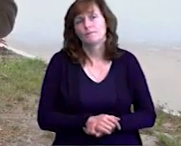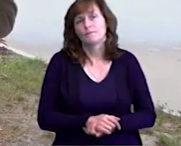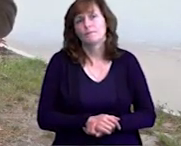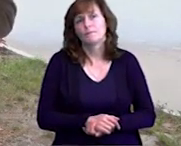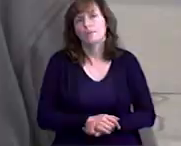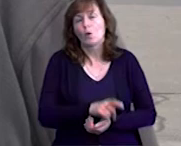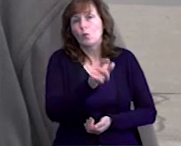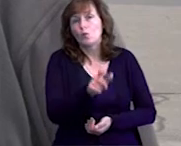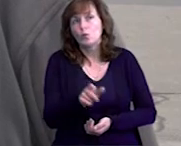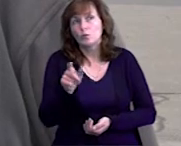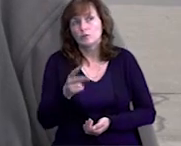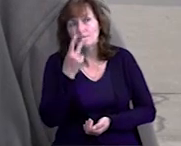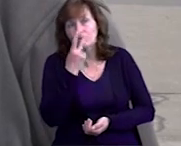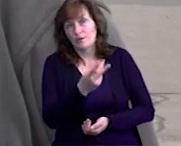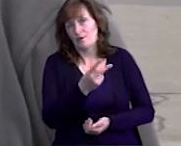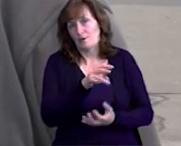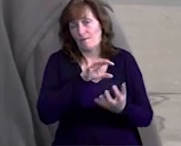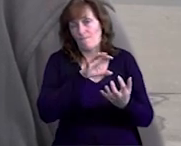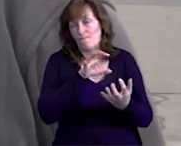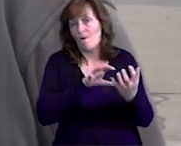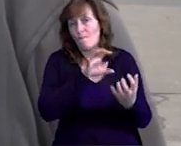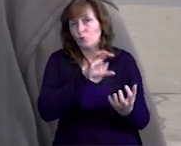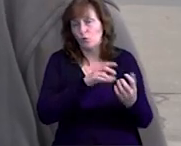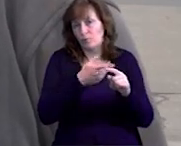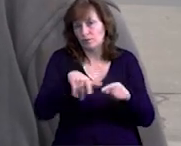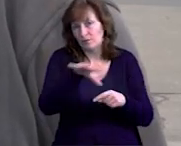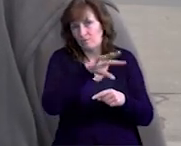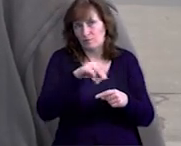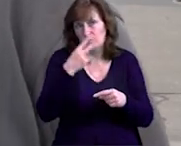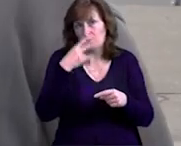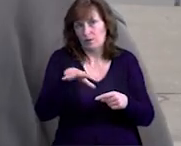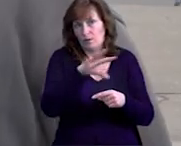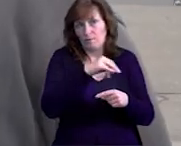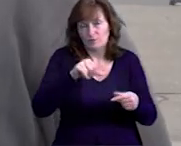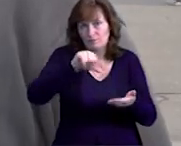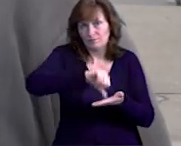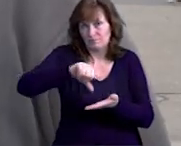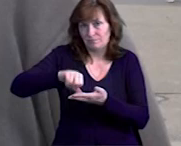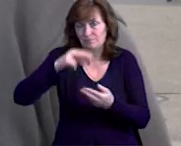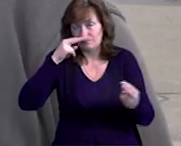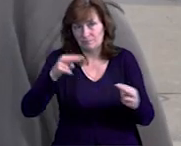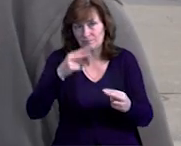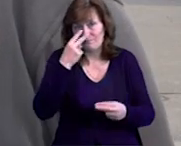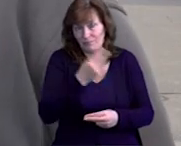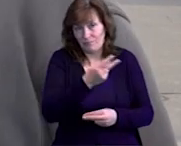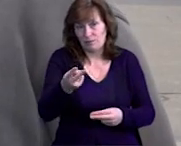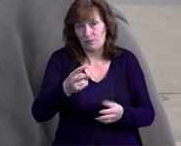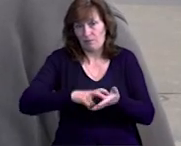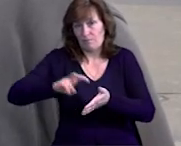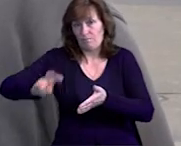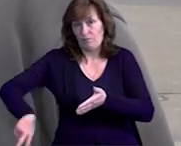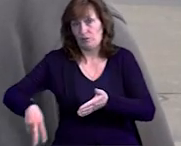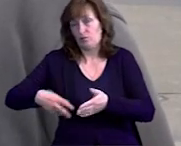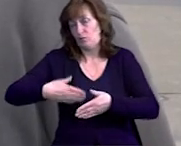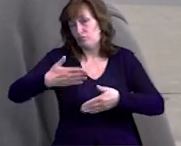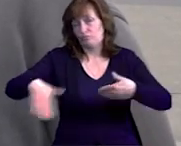фраза без изменений. Люди, которые сидели в автобусе, которые все это видели, были, скажем, сопричастны и прочее, просто вышли из